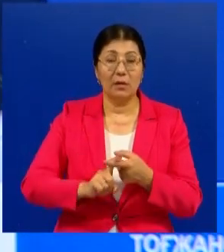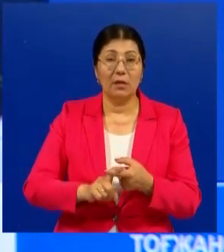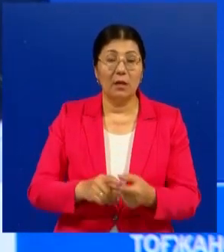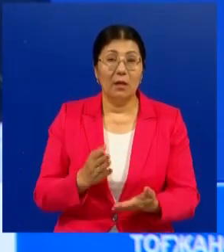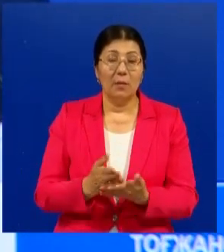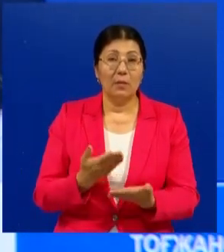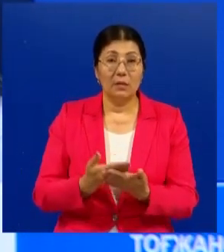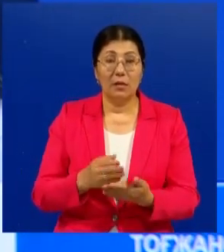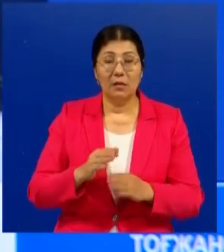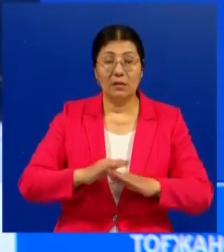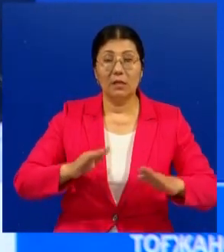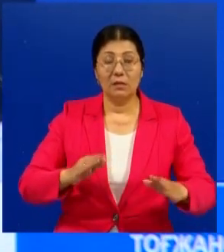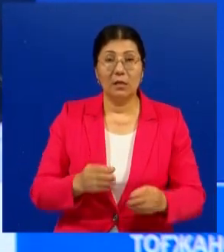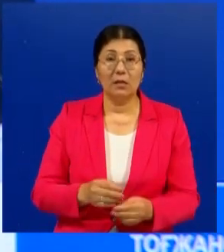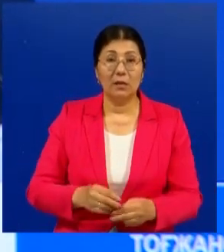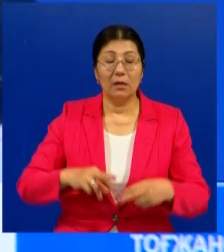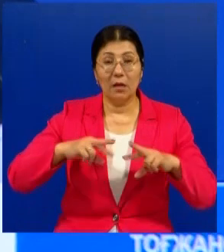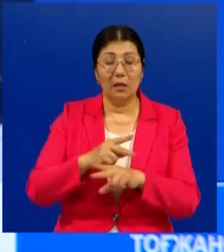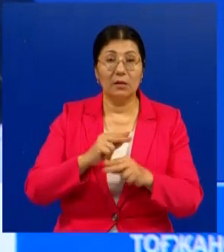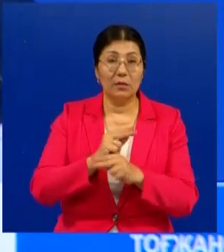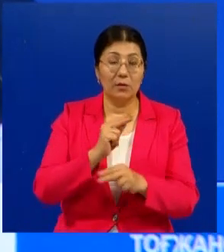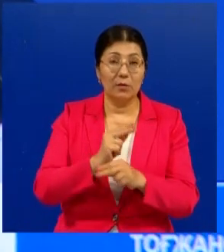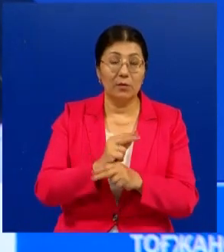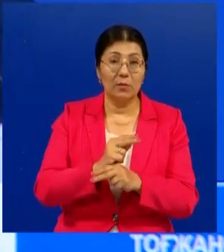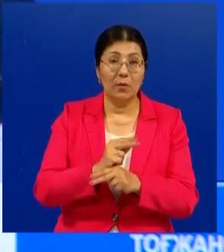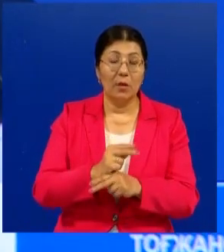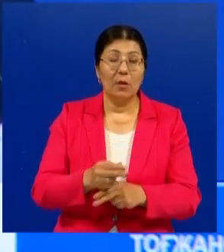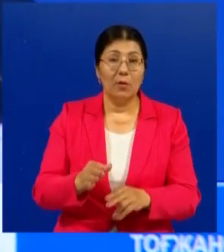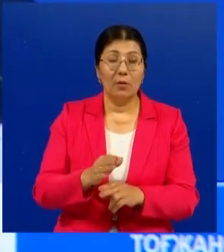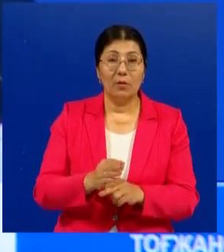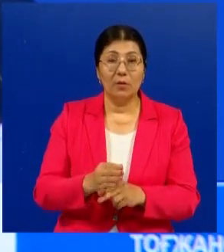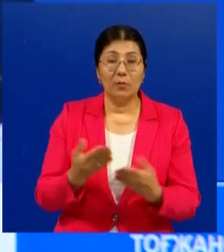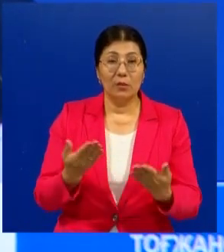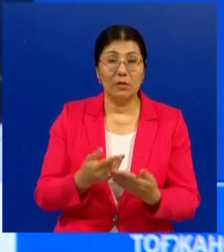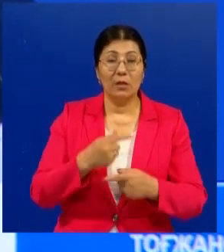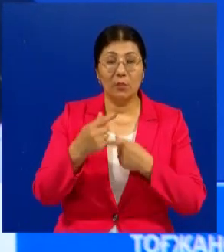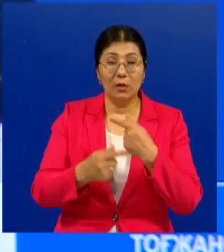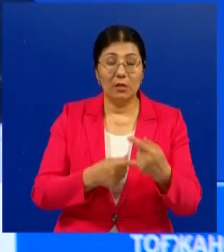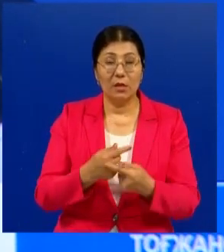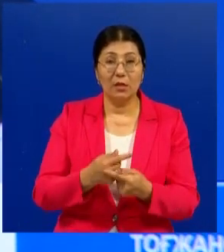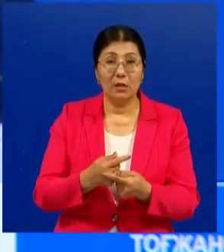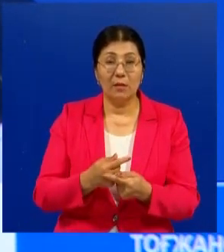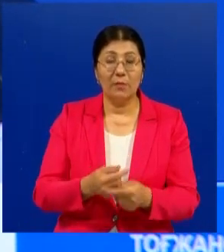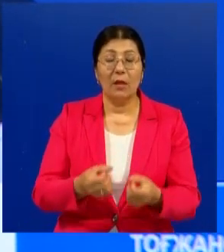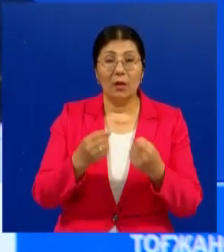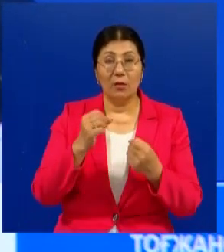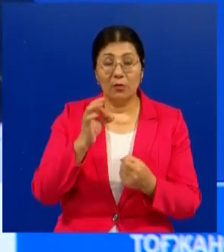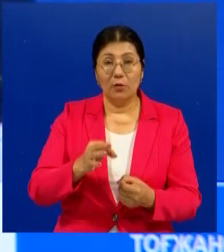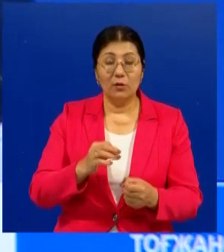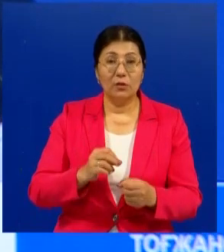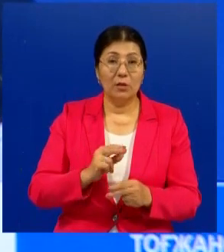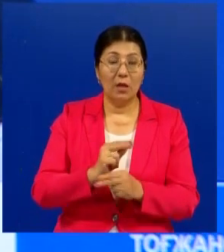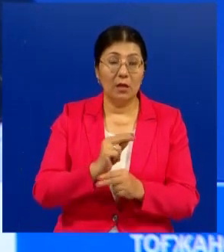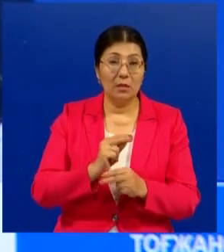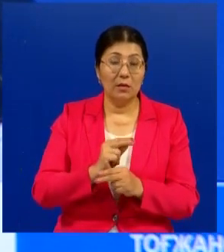қалыптастыратын болсақ, ол керемет елде пайдасы тиетін азамат болады. Сана сезімді басқаша